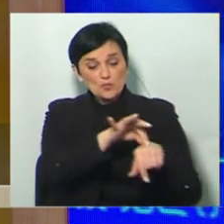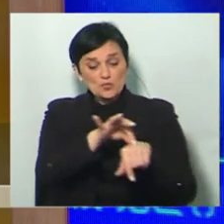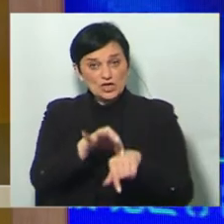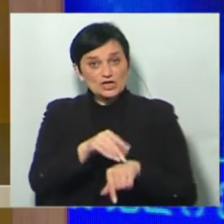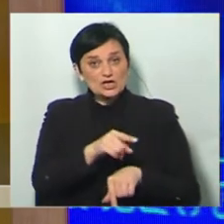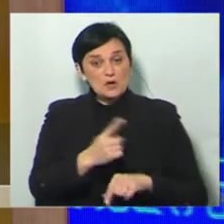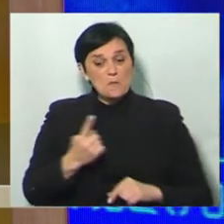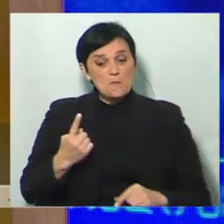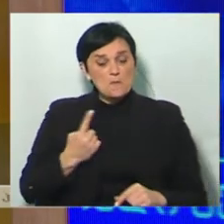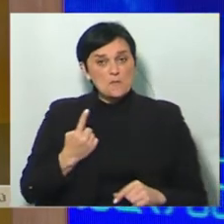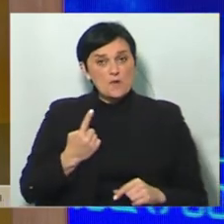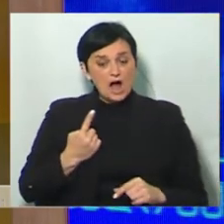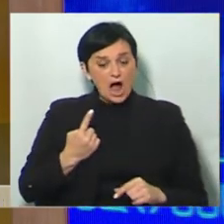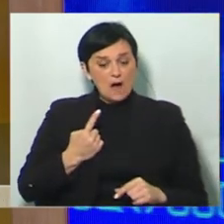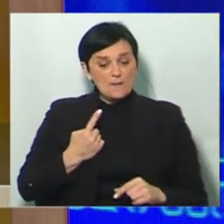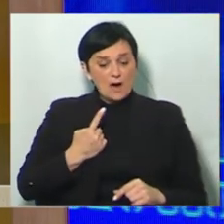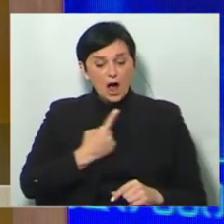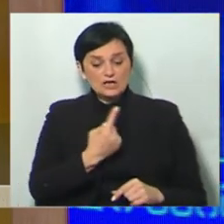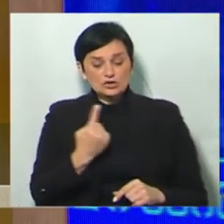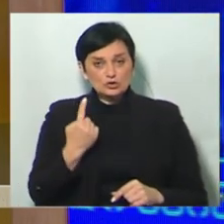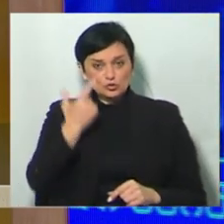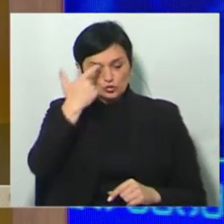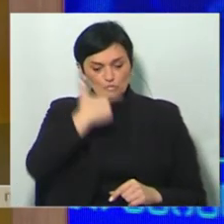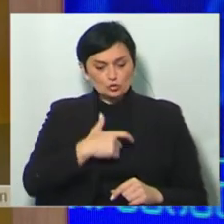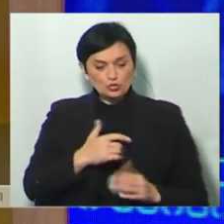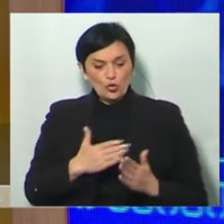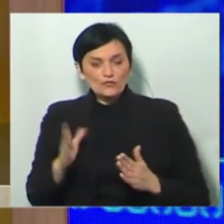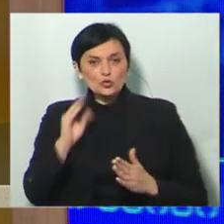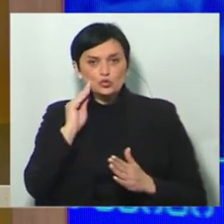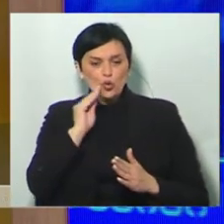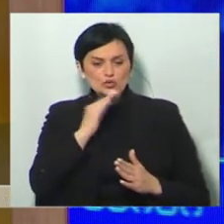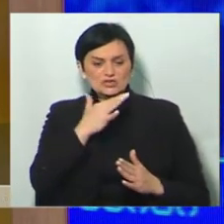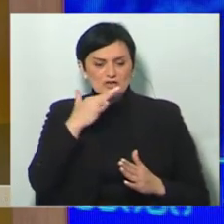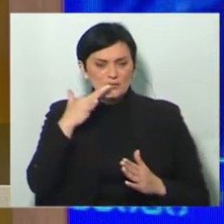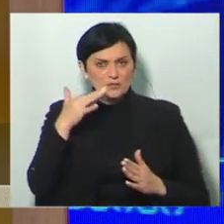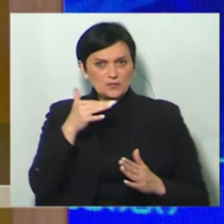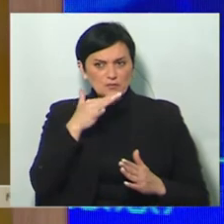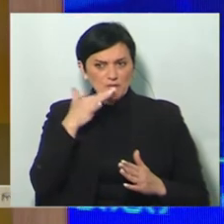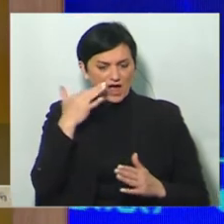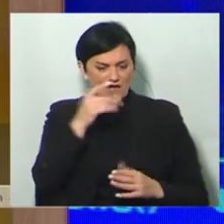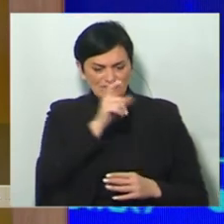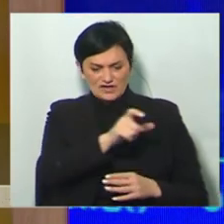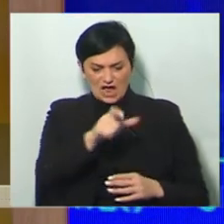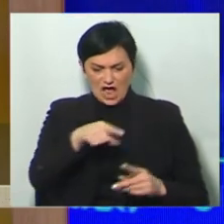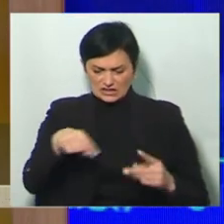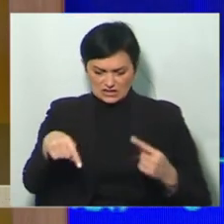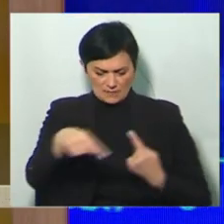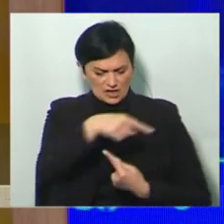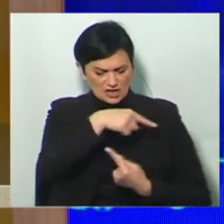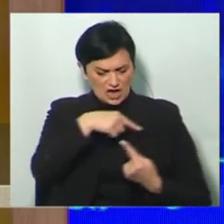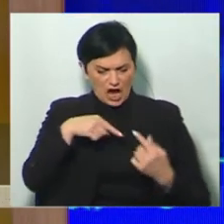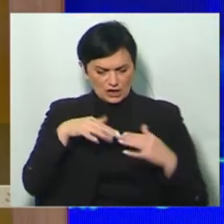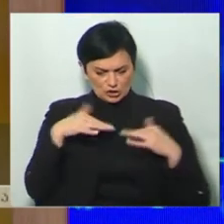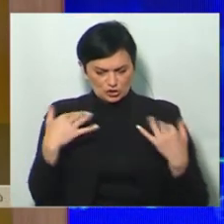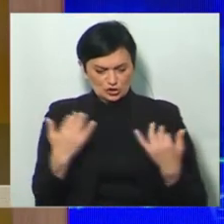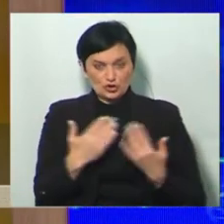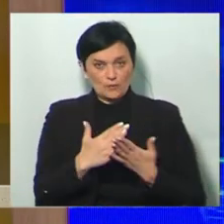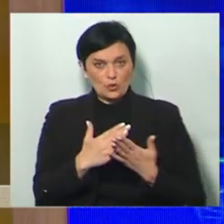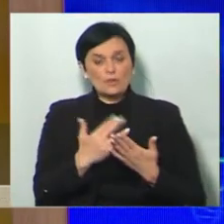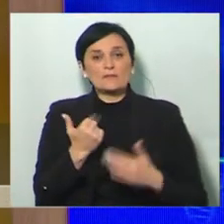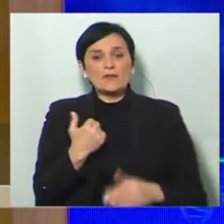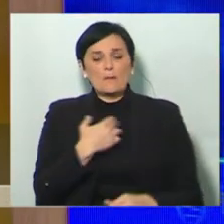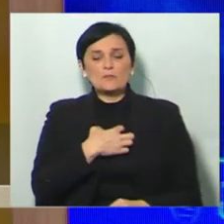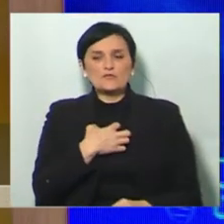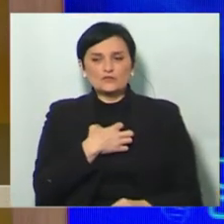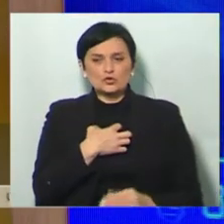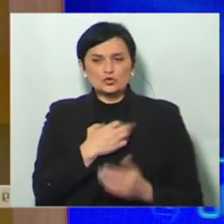არა განმარტოებისკენ, განსაკუთრებით მაშინ, როდესაც ბევრი ადამიანია მის გარშემო. Და სხვათაშორის ძალიან